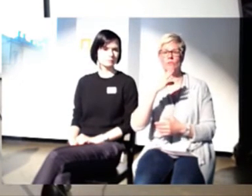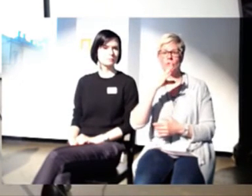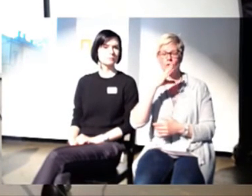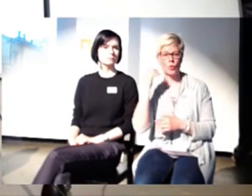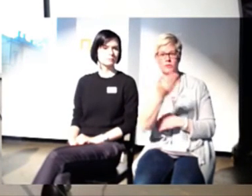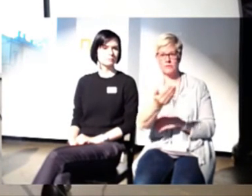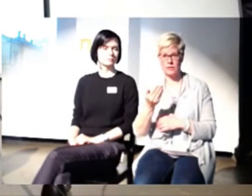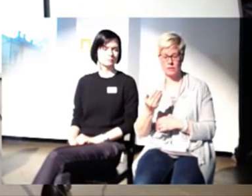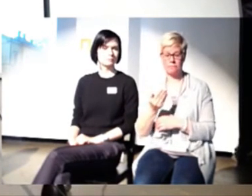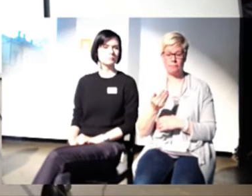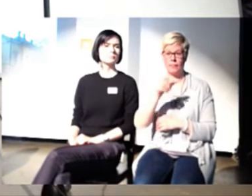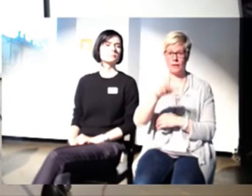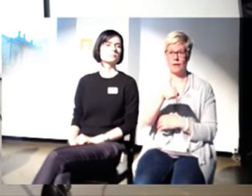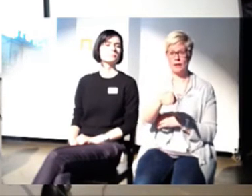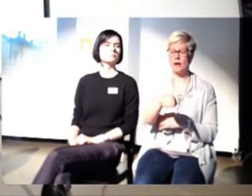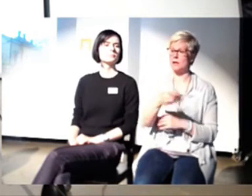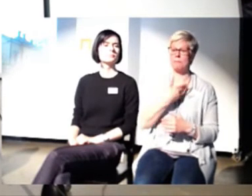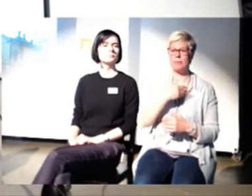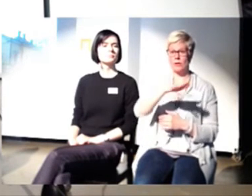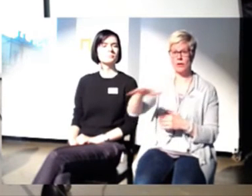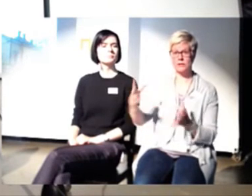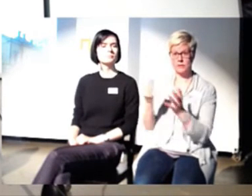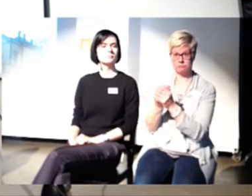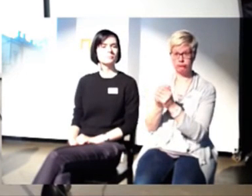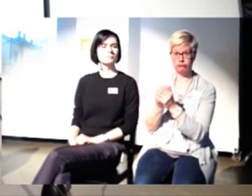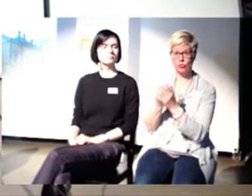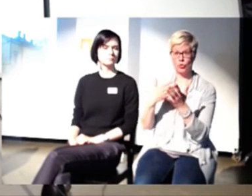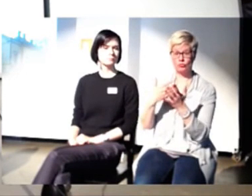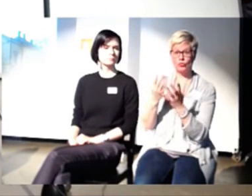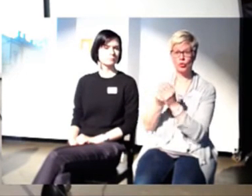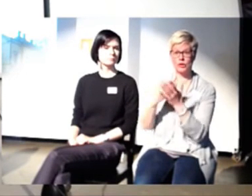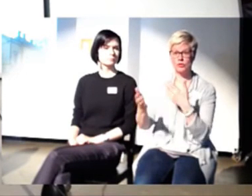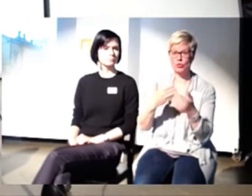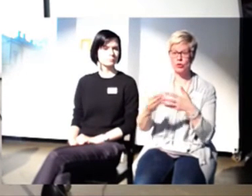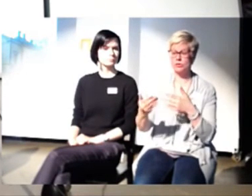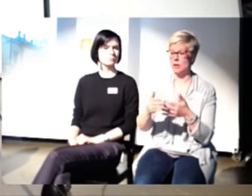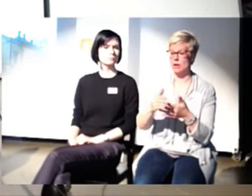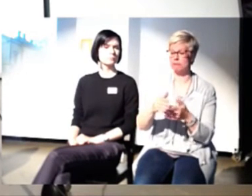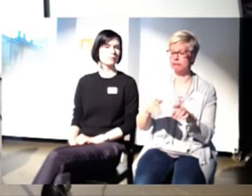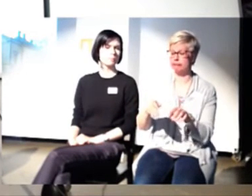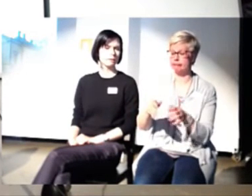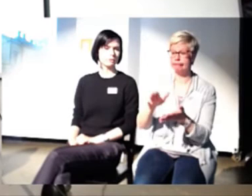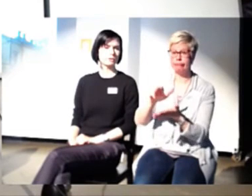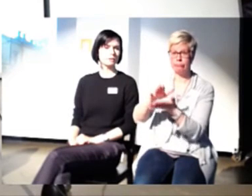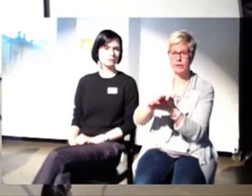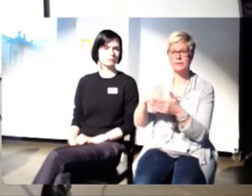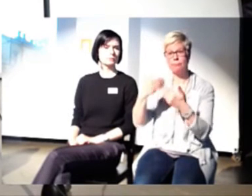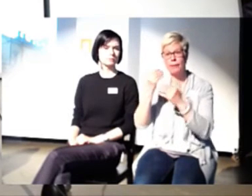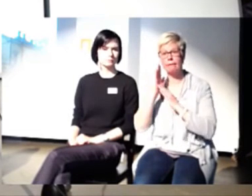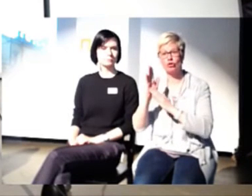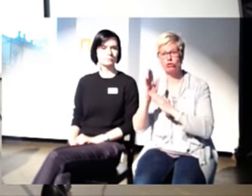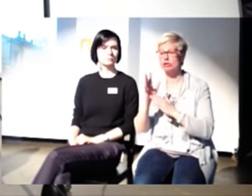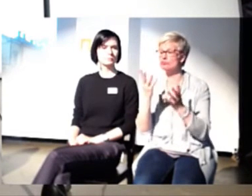Hän teki muun muassa lasten kanssa paljon yhteistyötä ja paikallisten tarhojen kanssa. Ja